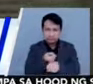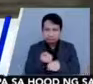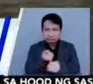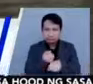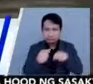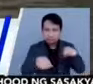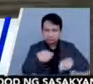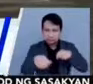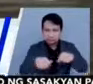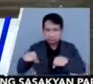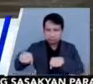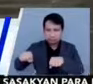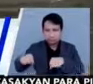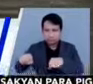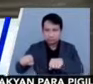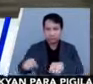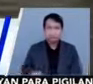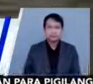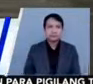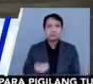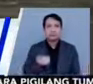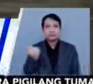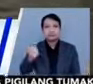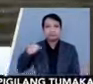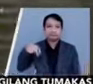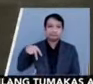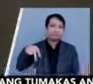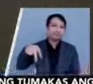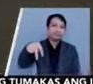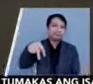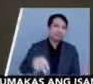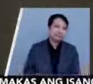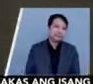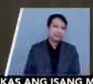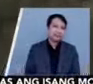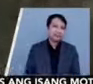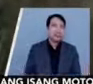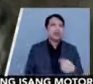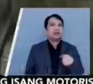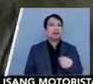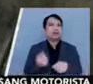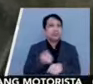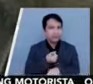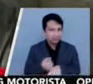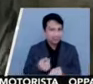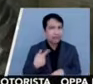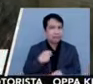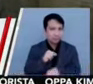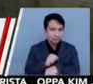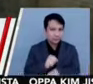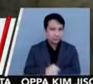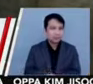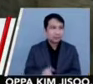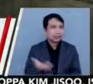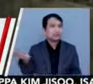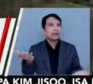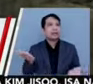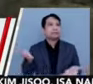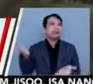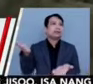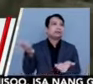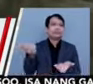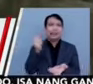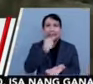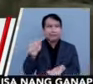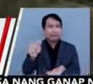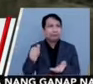ang ilan, naglakad na lang sa baha. Mahirap po talaga, may pasok po ngayon eh. Kasi baha po kahit 10 daan ang baha eh. Ano nangyari sa